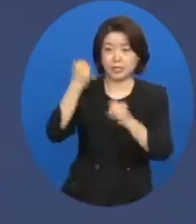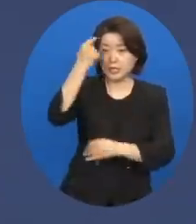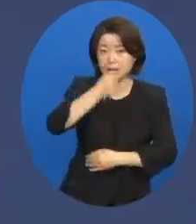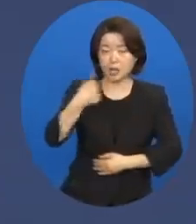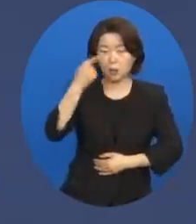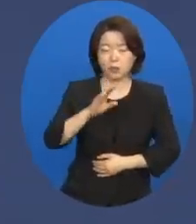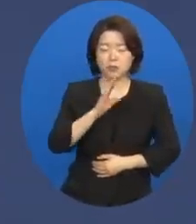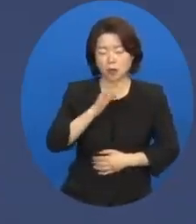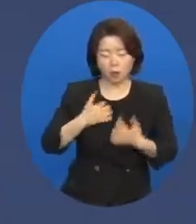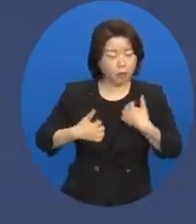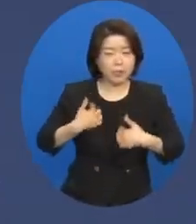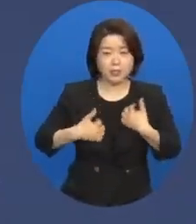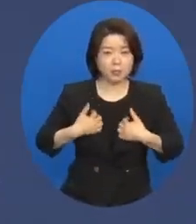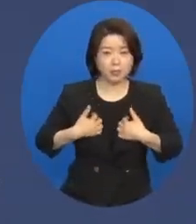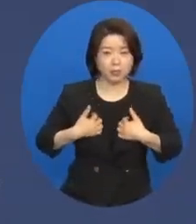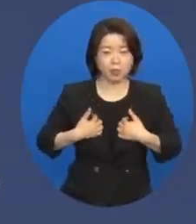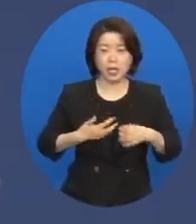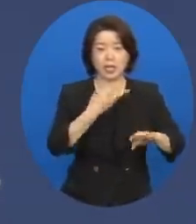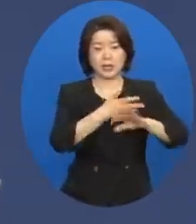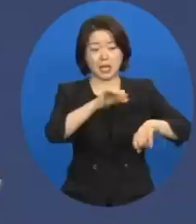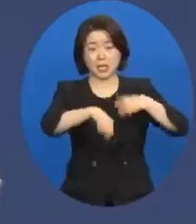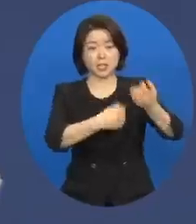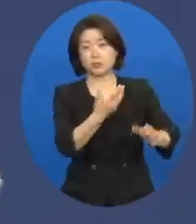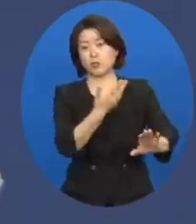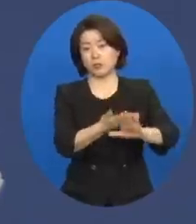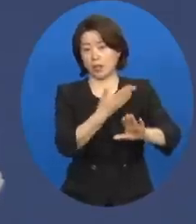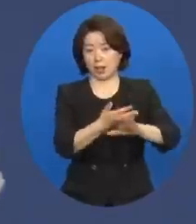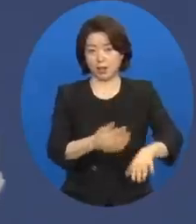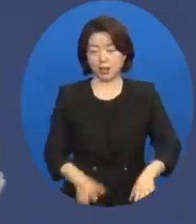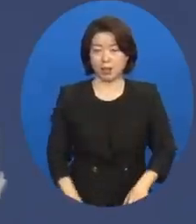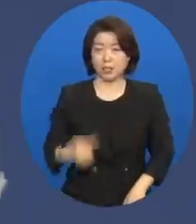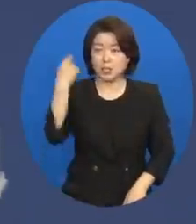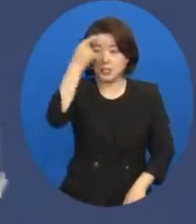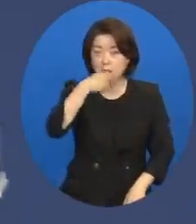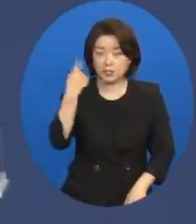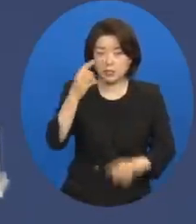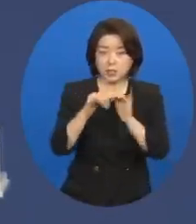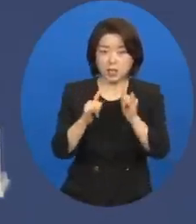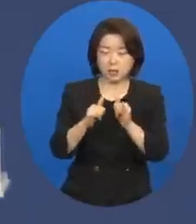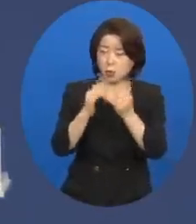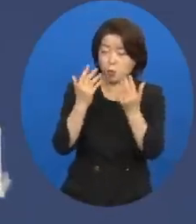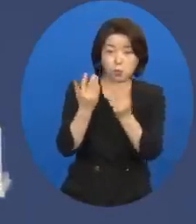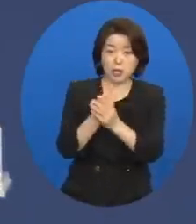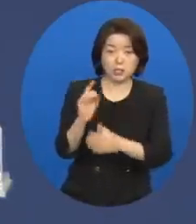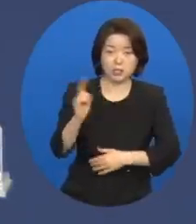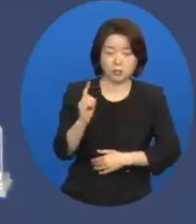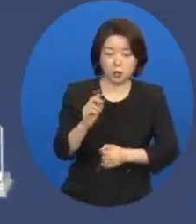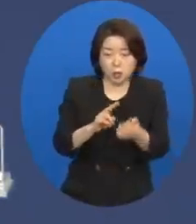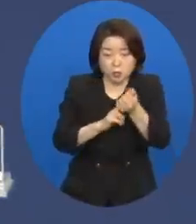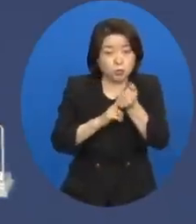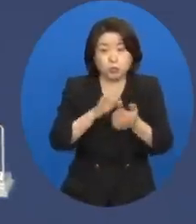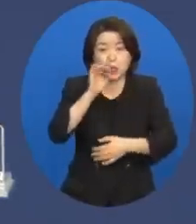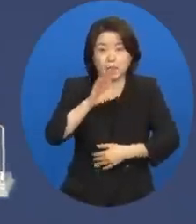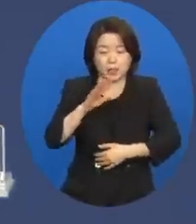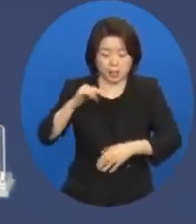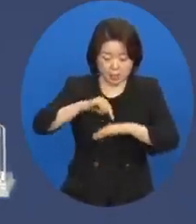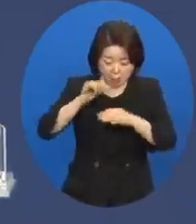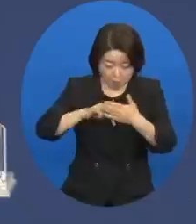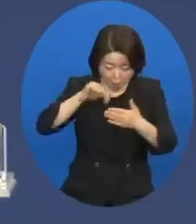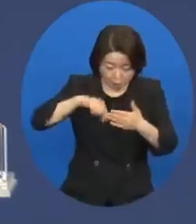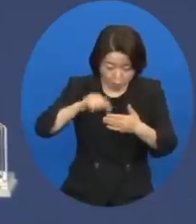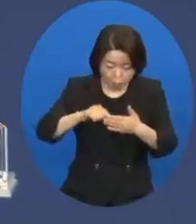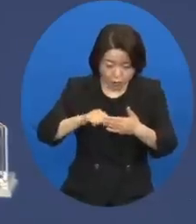참 재밌어서요. 다른 짐승과 같지 않아가지고 사람의 얼굴은 완전히 숨길 수가 없잖아요. 우리 마음의 상태를,